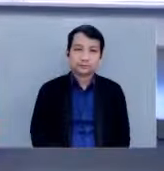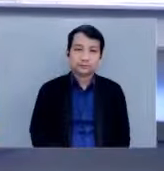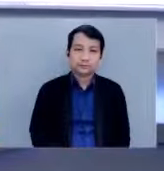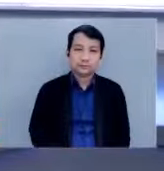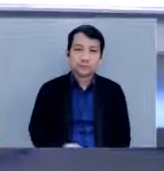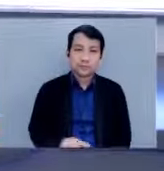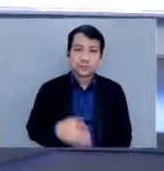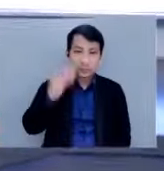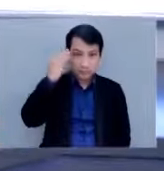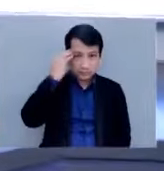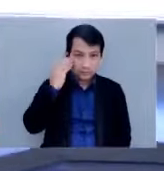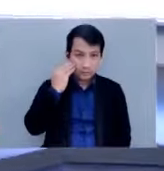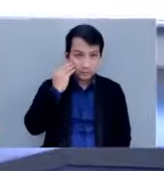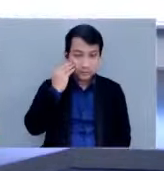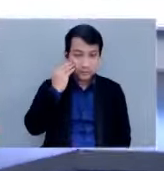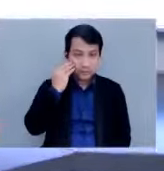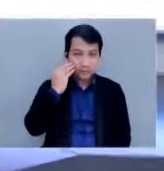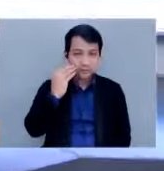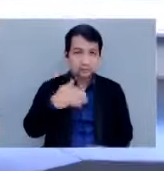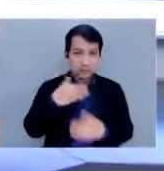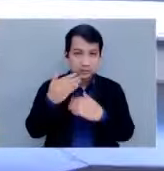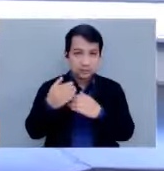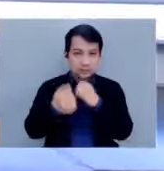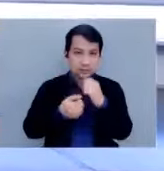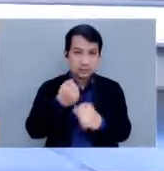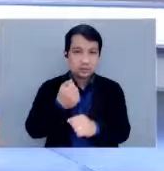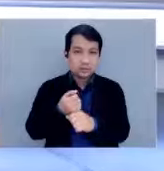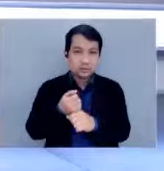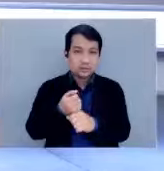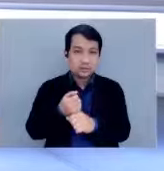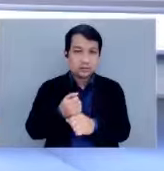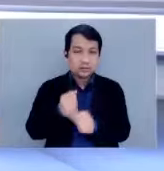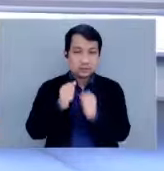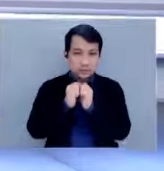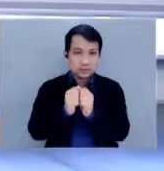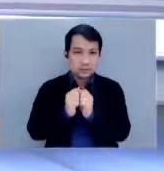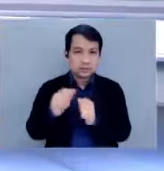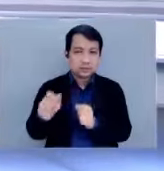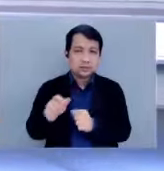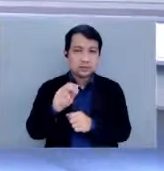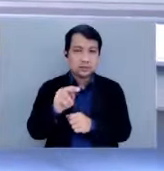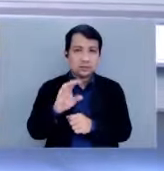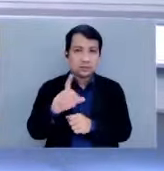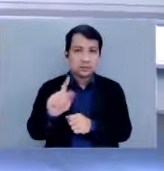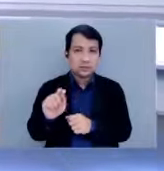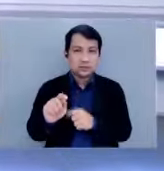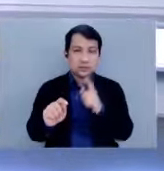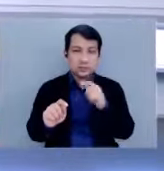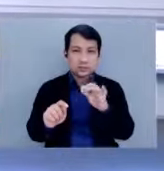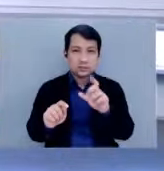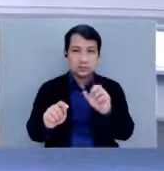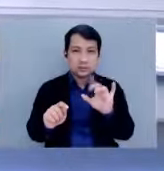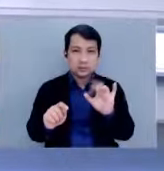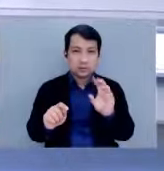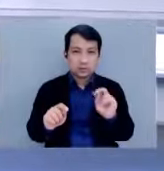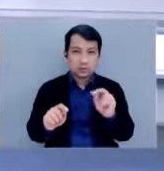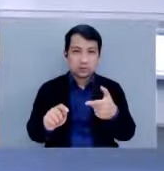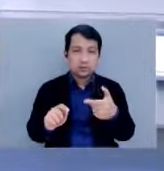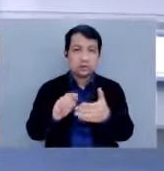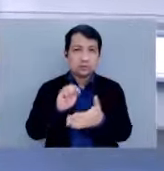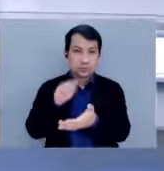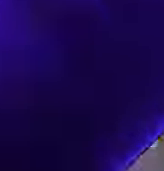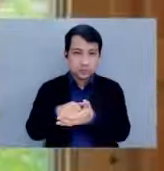K-pop naman. Next year pa natin muling makakasama si NCT leader Taeyong. Pumasok na kasi siya sa